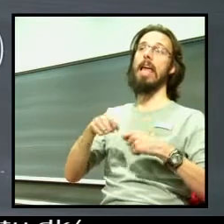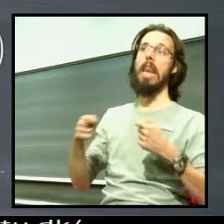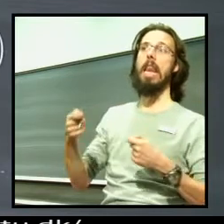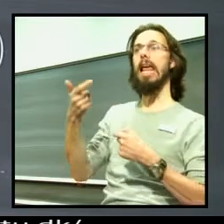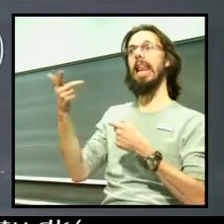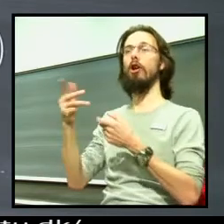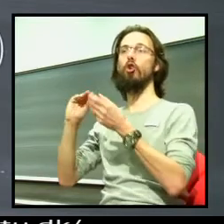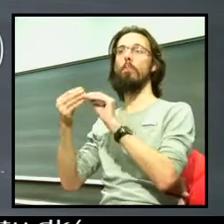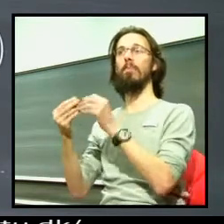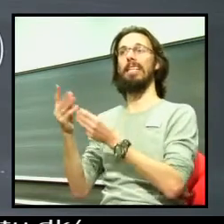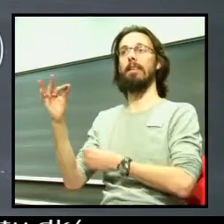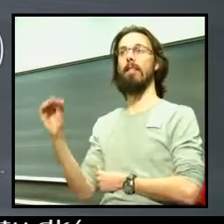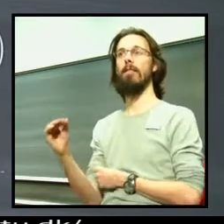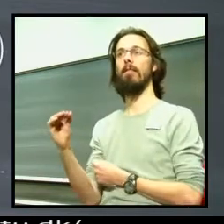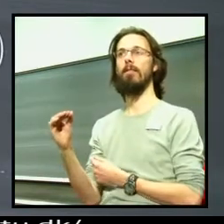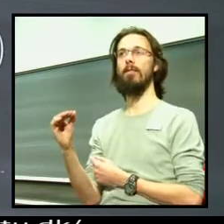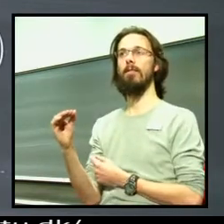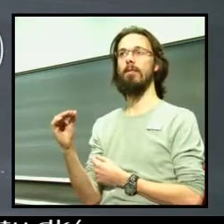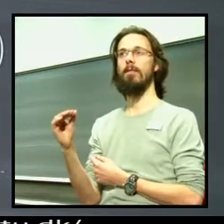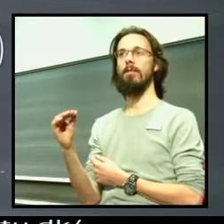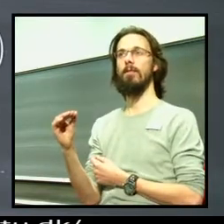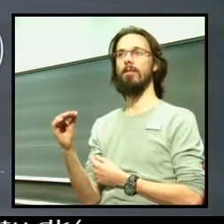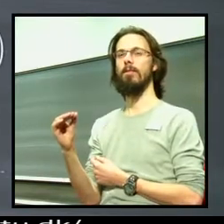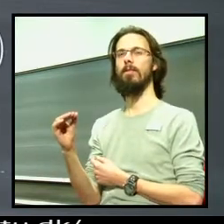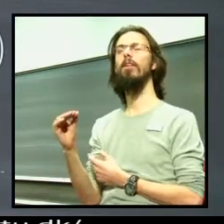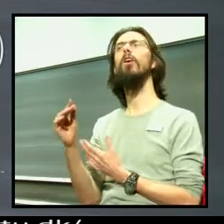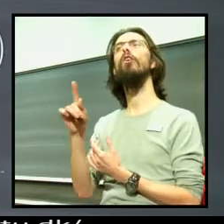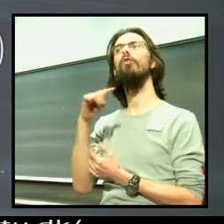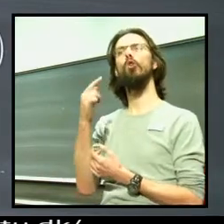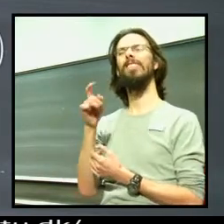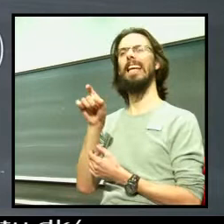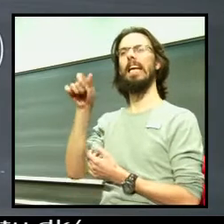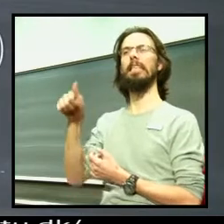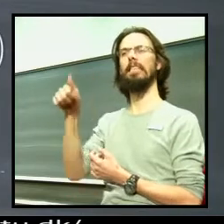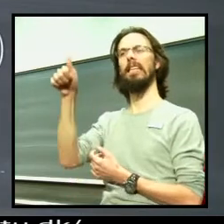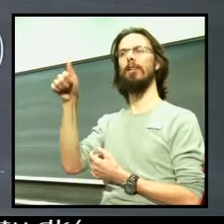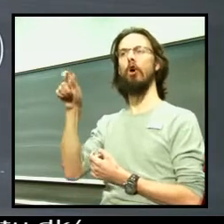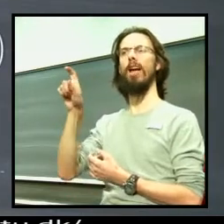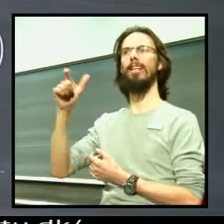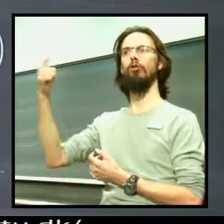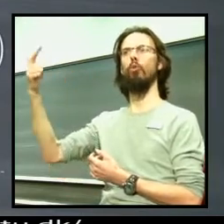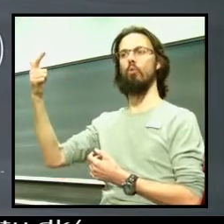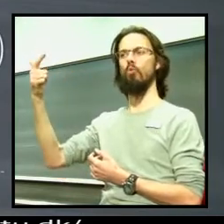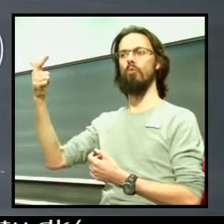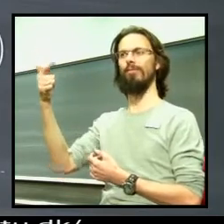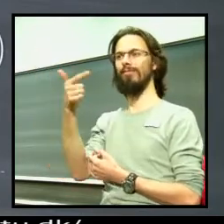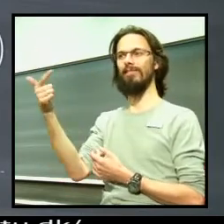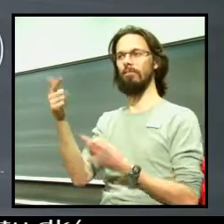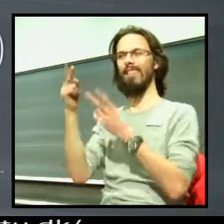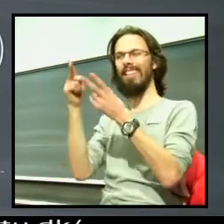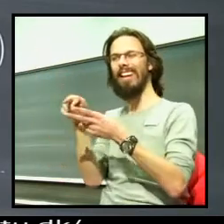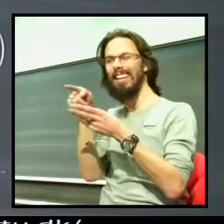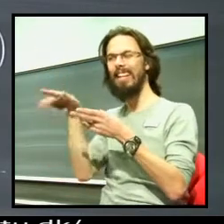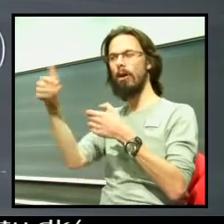Så de skal tilhøre det, vi kalder L. Og så skal vores x1 og x2 ligge i det rum